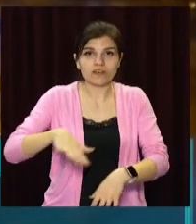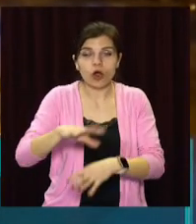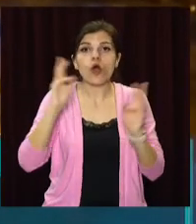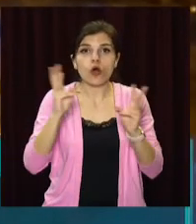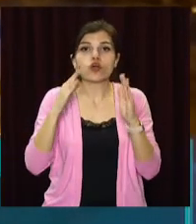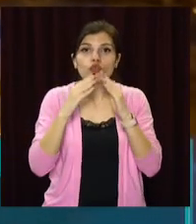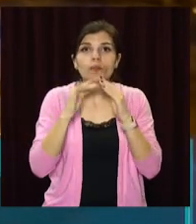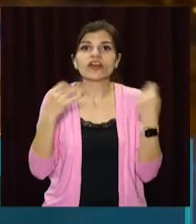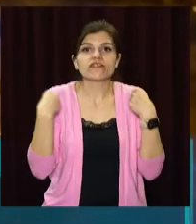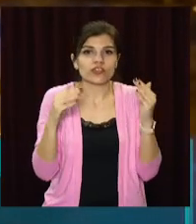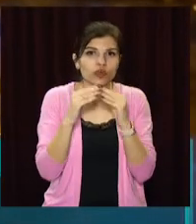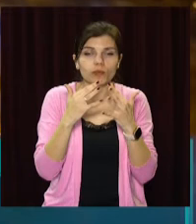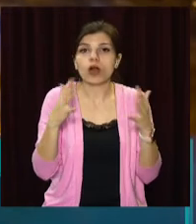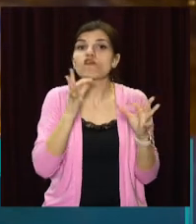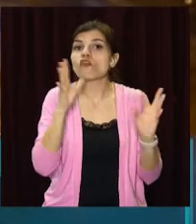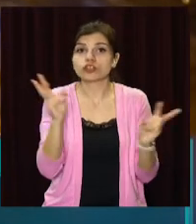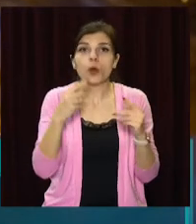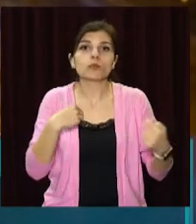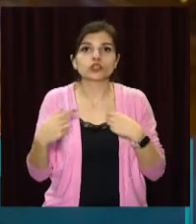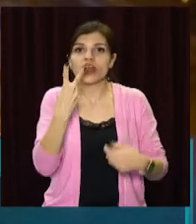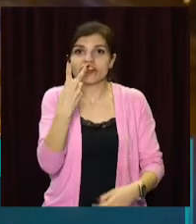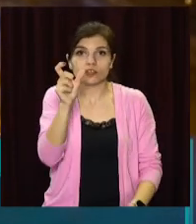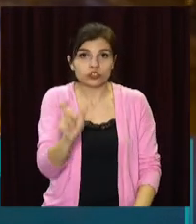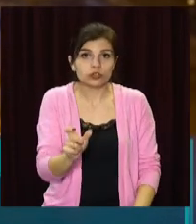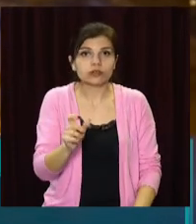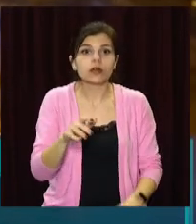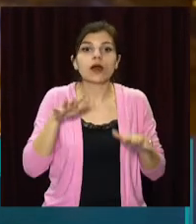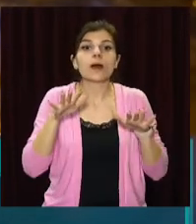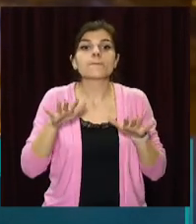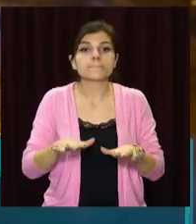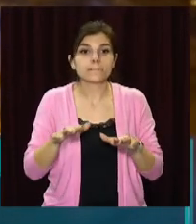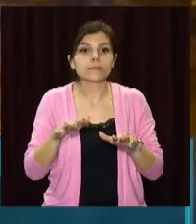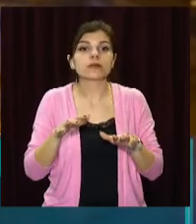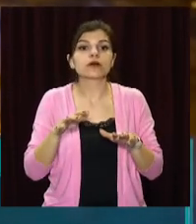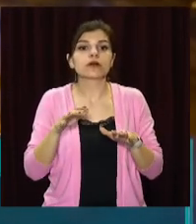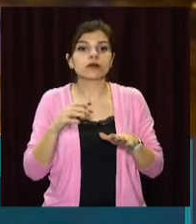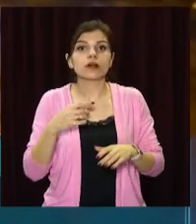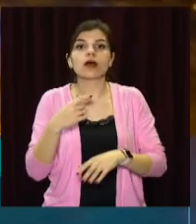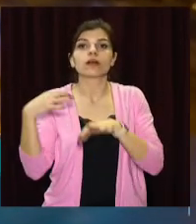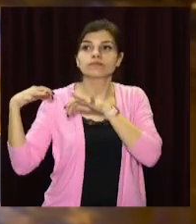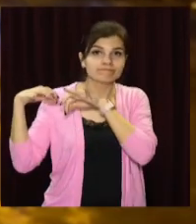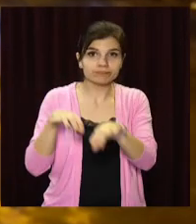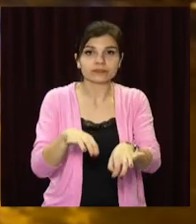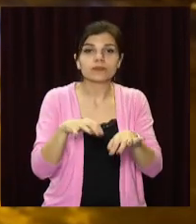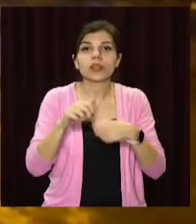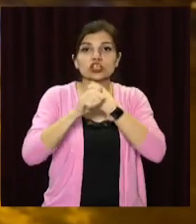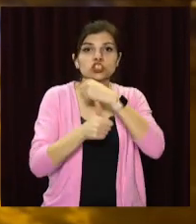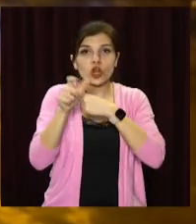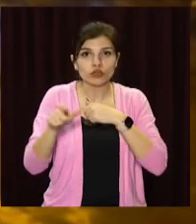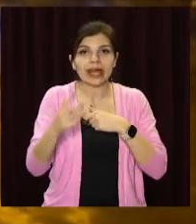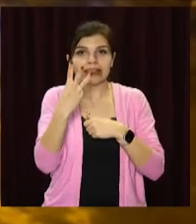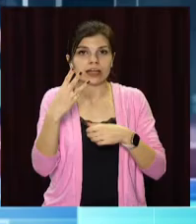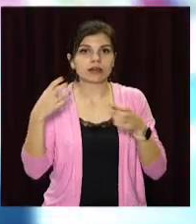кімната та домашні речі. Під час пожежі постраждали 2 особи. На місці пожежі задіяно 3 одиниці техніки і 16 чоловік особового